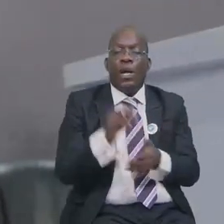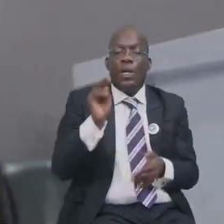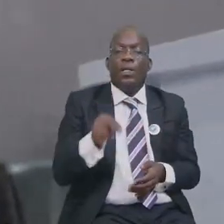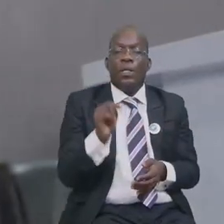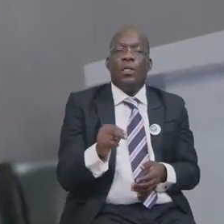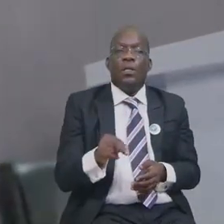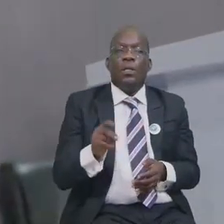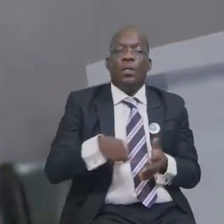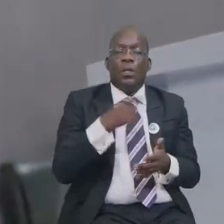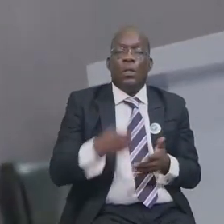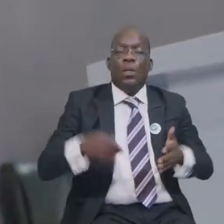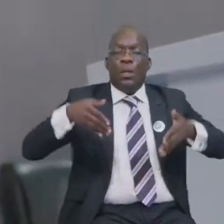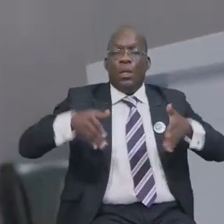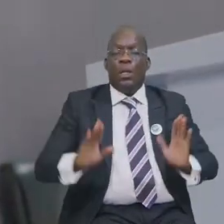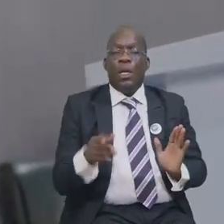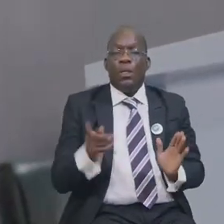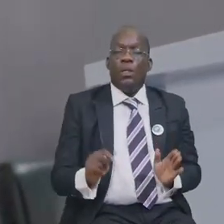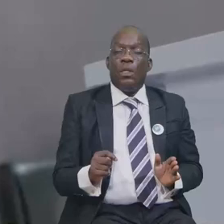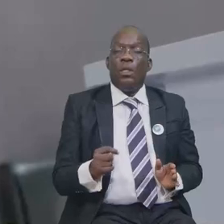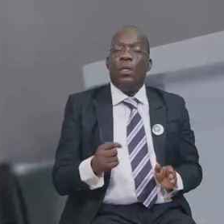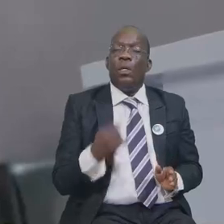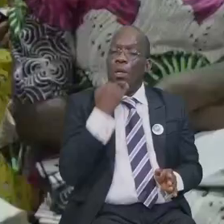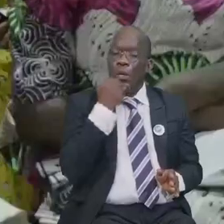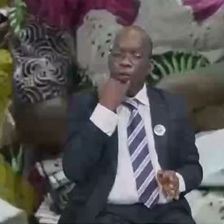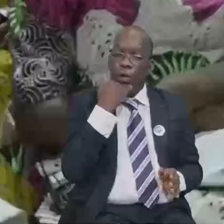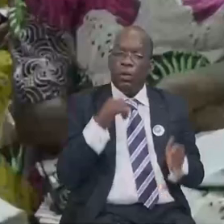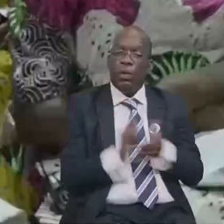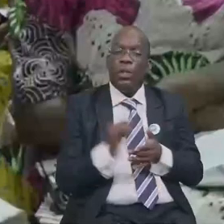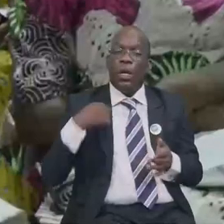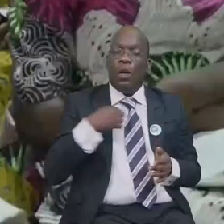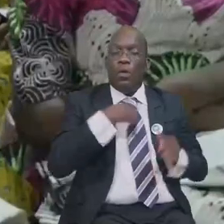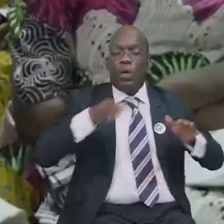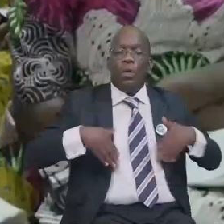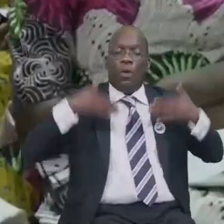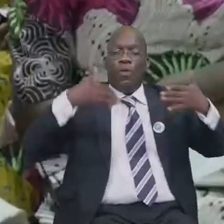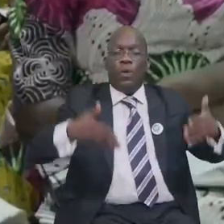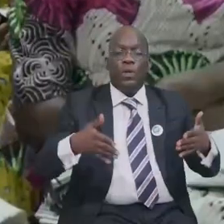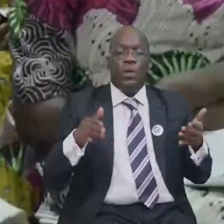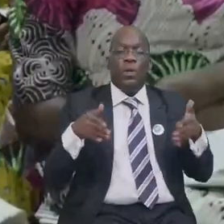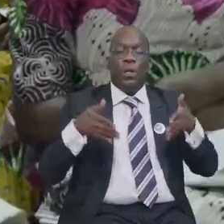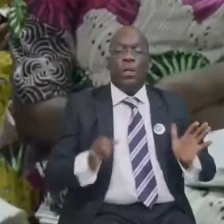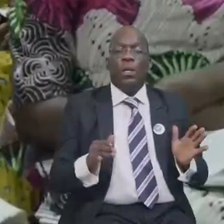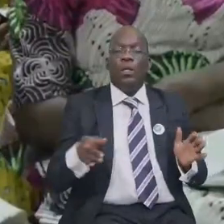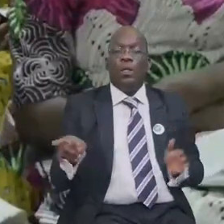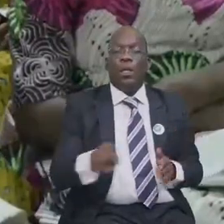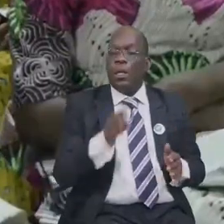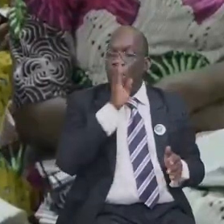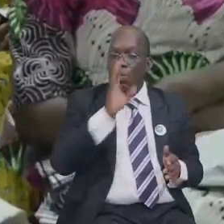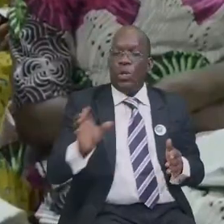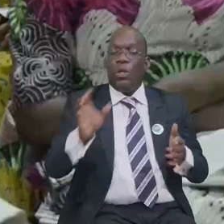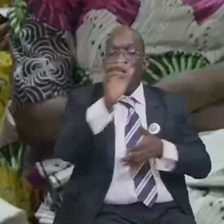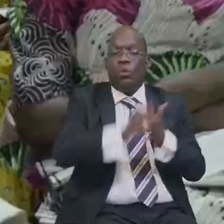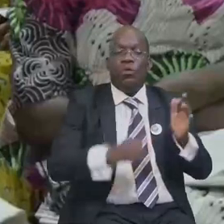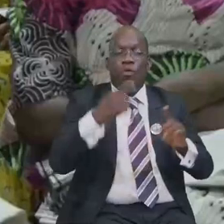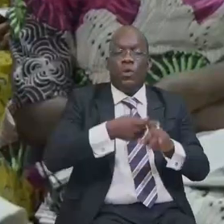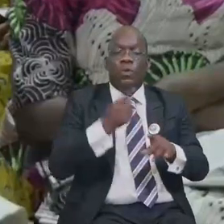que ces fautes que nous confessons que cela soit effacé